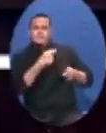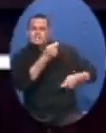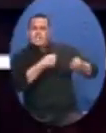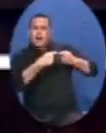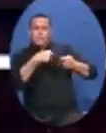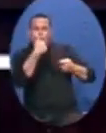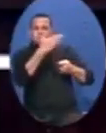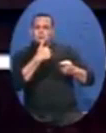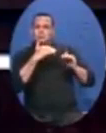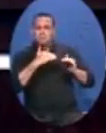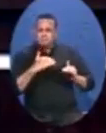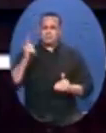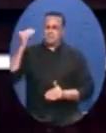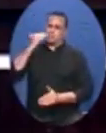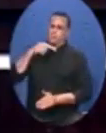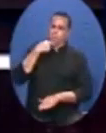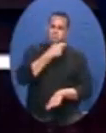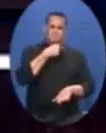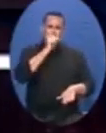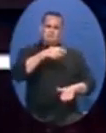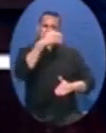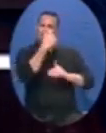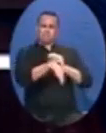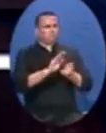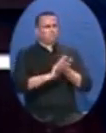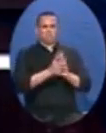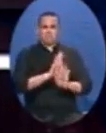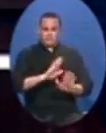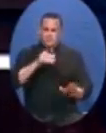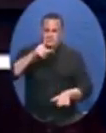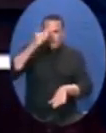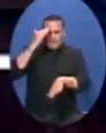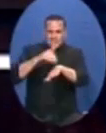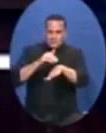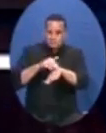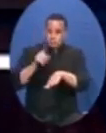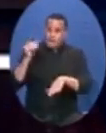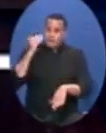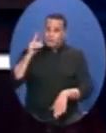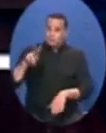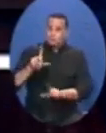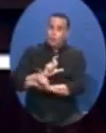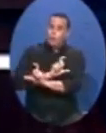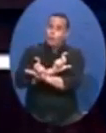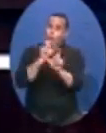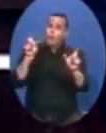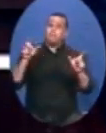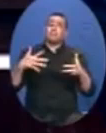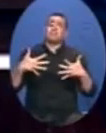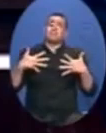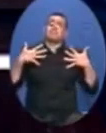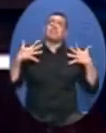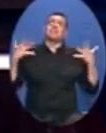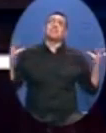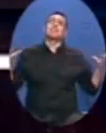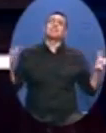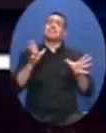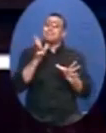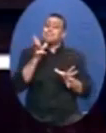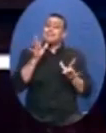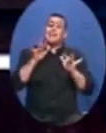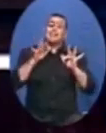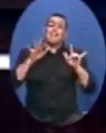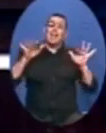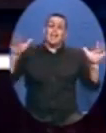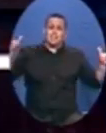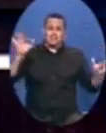אומרים, טוב, נגמר המשחק הזה, וצריך להגיד גם, צריך להזכיר כמובן את החוב העצום של אמריקה, הר הטריליונים של הדולרים